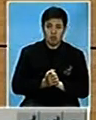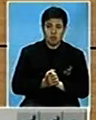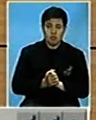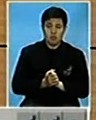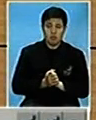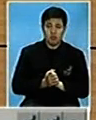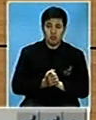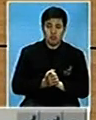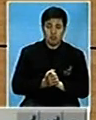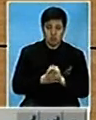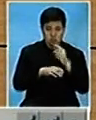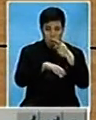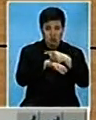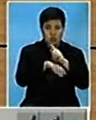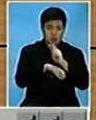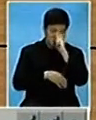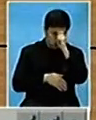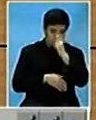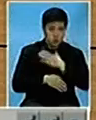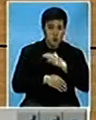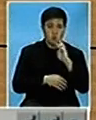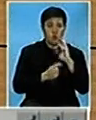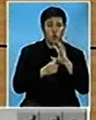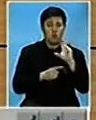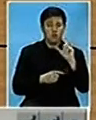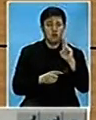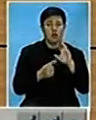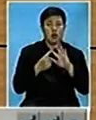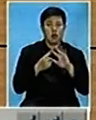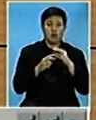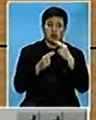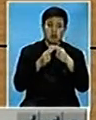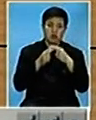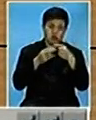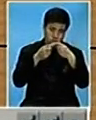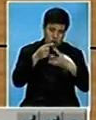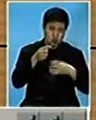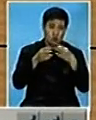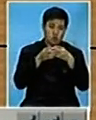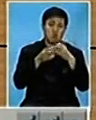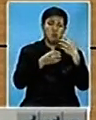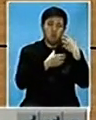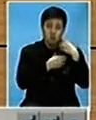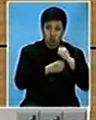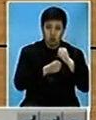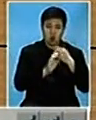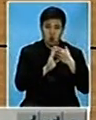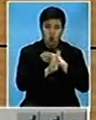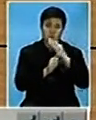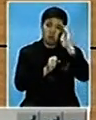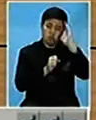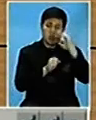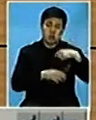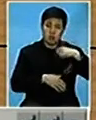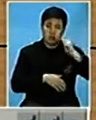ท่านประธานที่เคารพกระผมวัชระเพชรทองบัญชีรายชื่อประชาธิปัตย์ก่อนที่ผมจะอภิปรายในเรื่องศาลรัฐธ